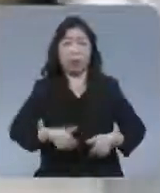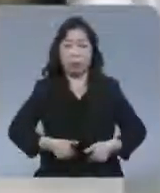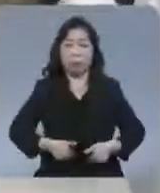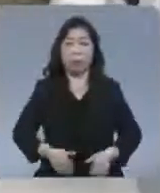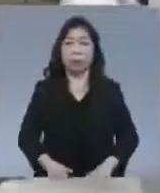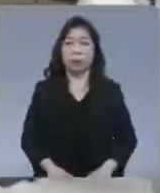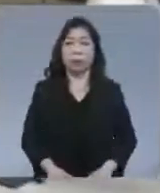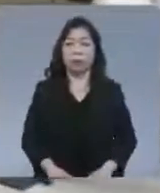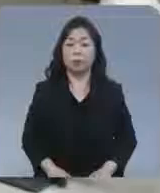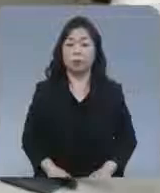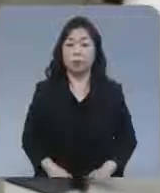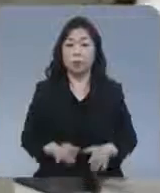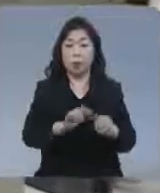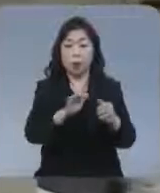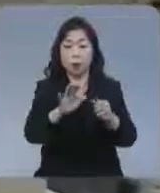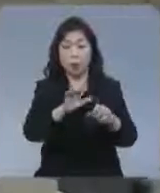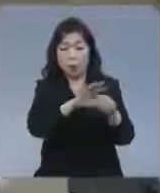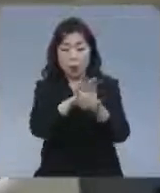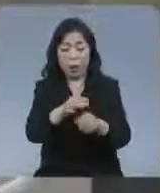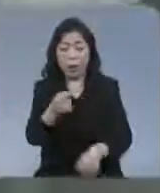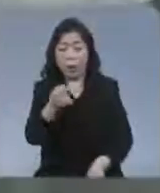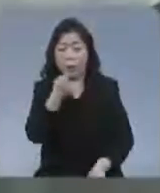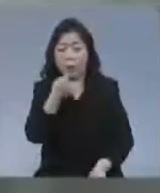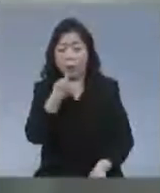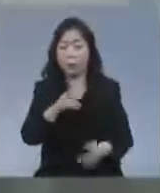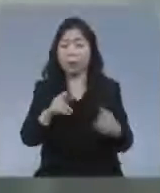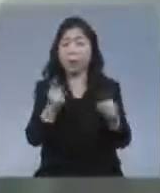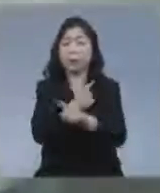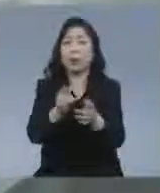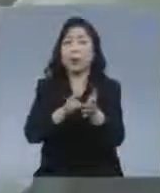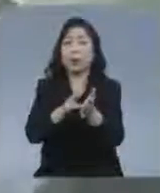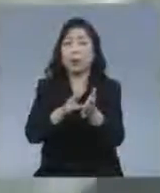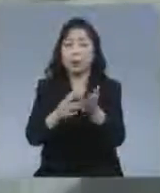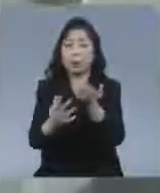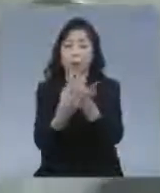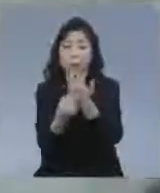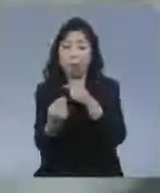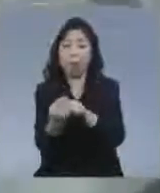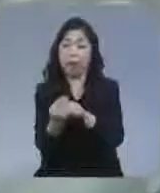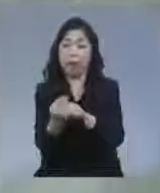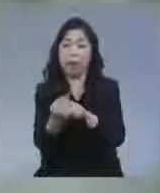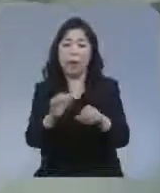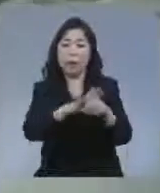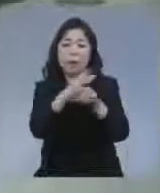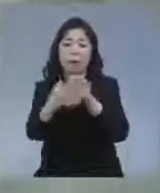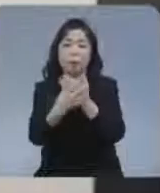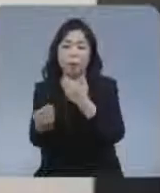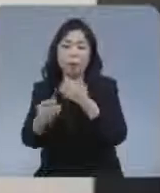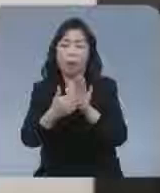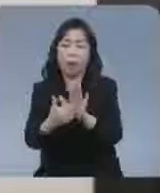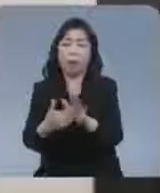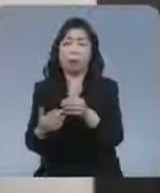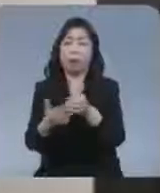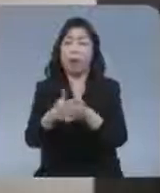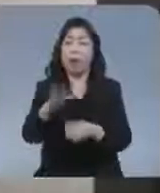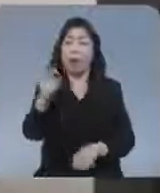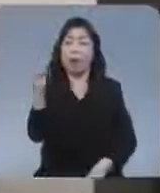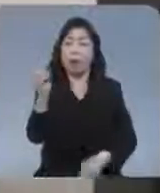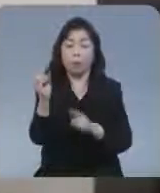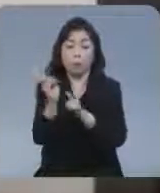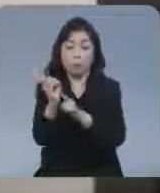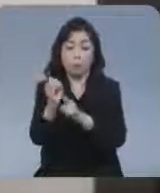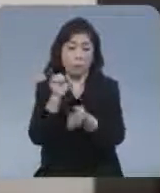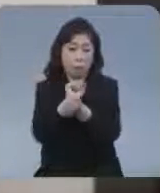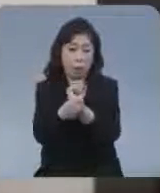兵器株を目クロン株は世界でおよそ100件の感染が報告されましたが韓国ではまだ